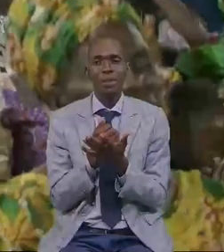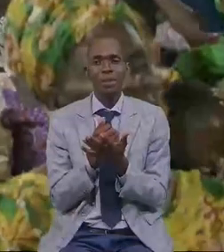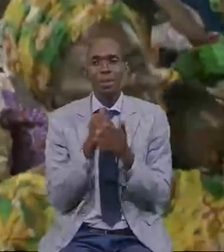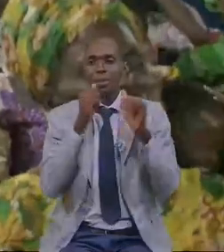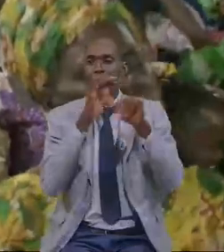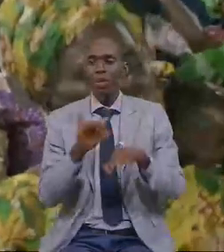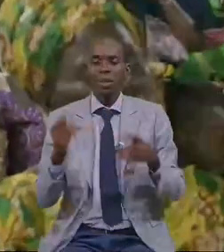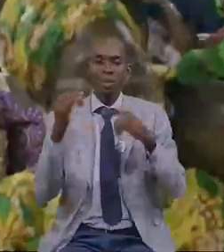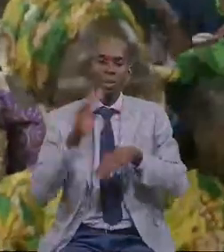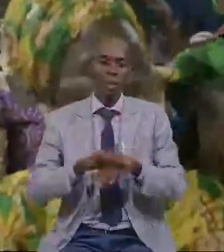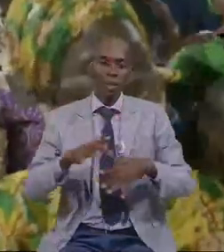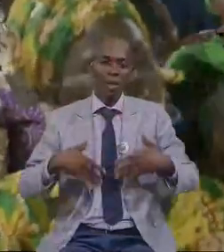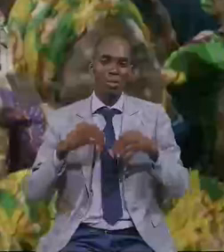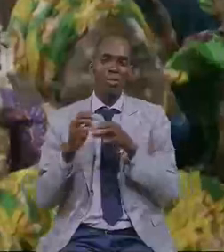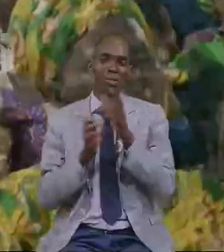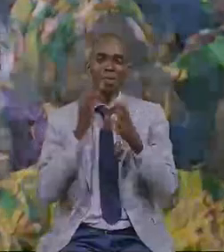délivrance et de bénédiction sur votre vie.